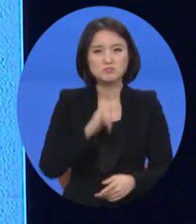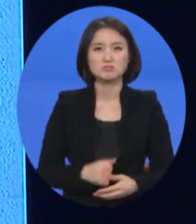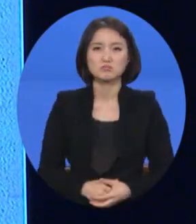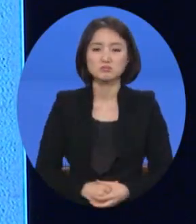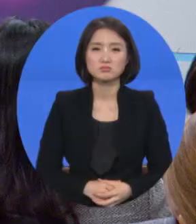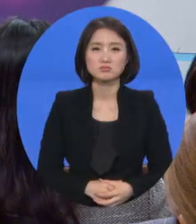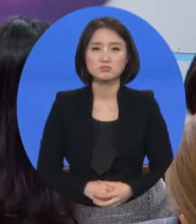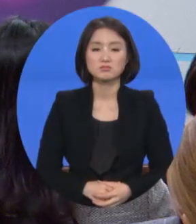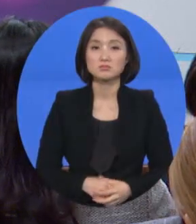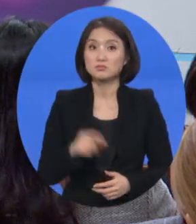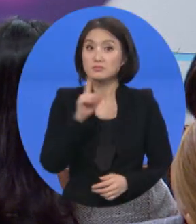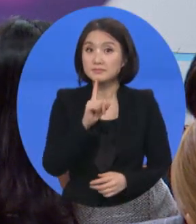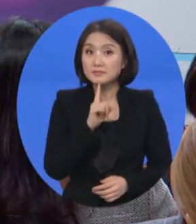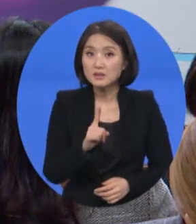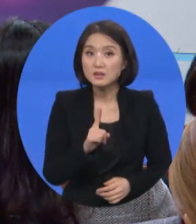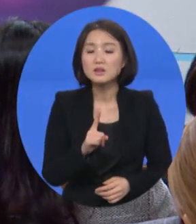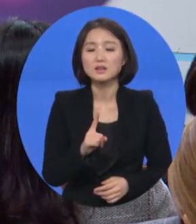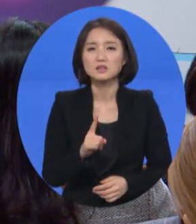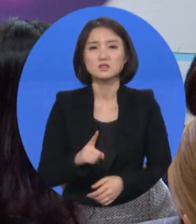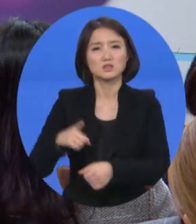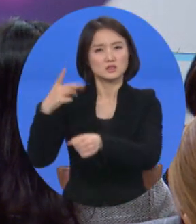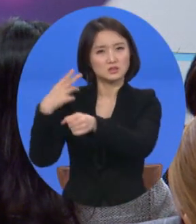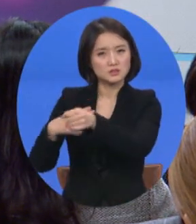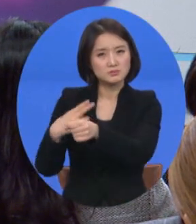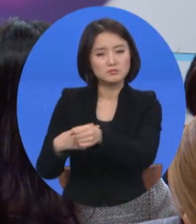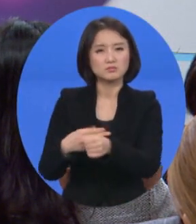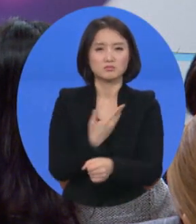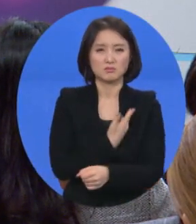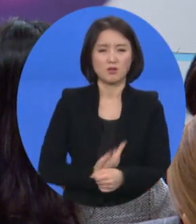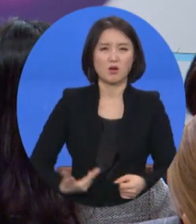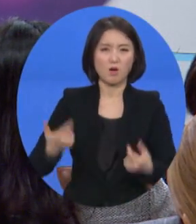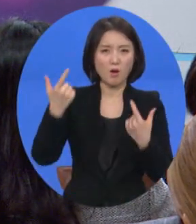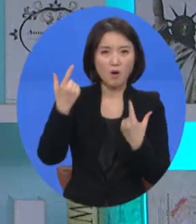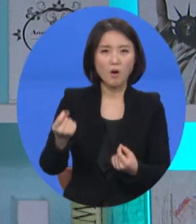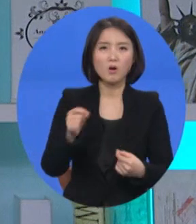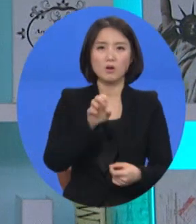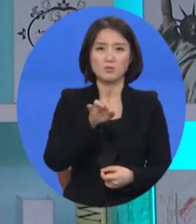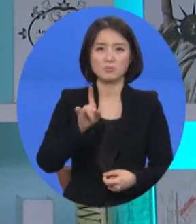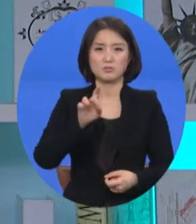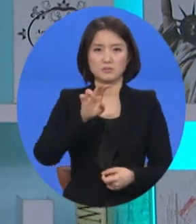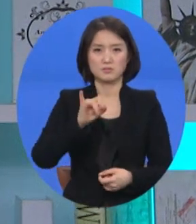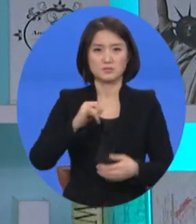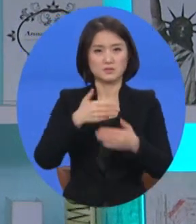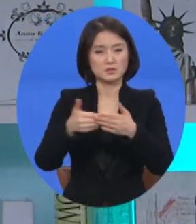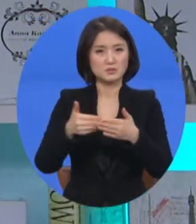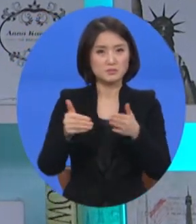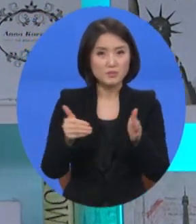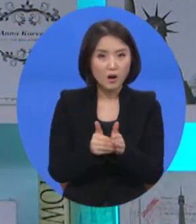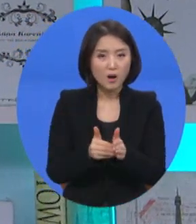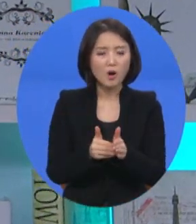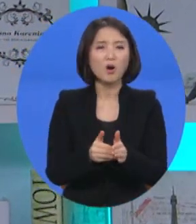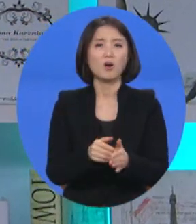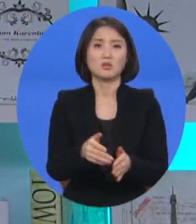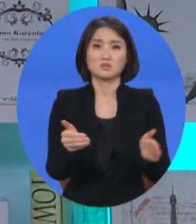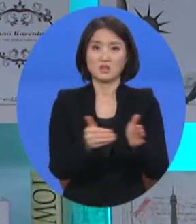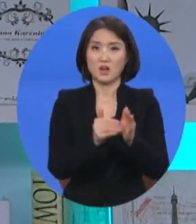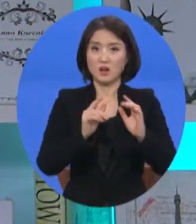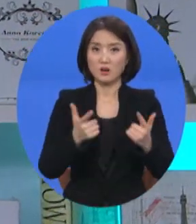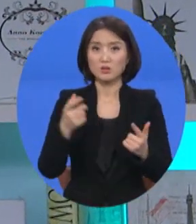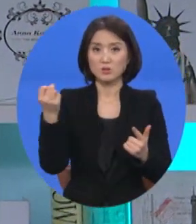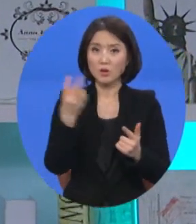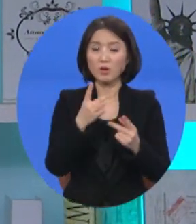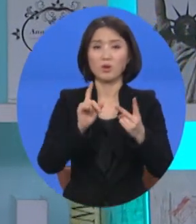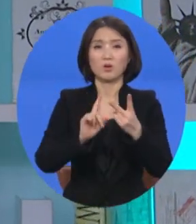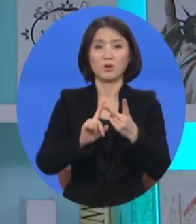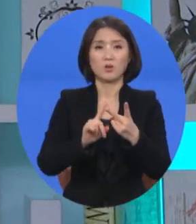했네요 어쨌든 스승도 매미를 그렸다 제자인 심사 정도 매미를 그랬다 어디 그 뿐이겠습니까 그 시대의 또 다른